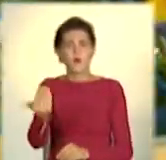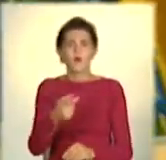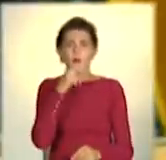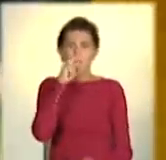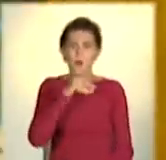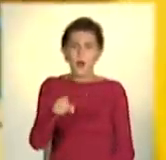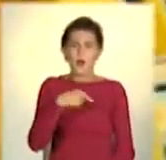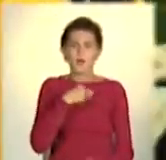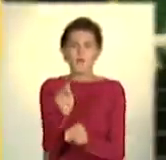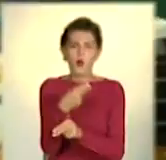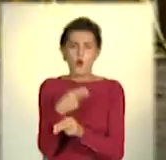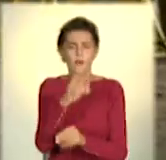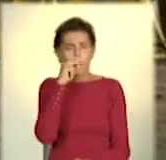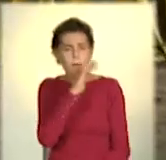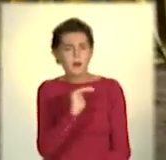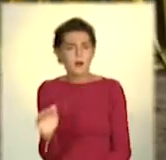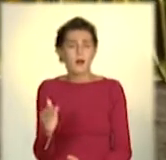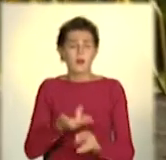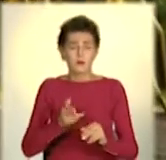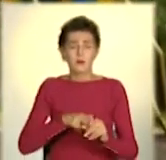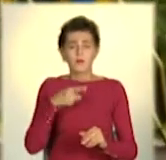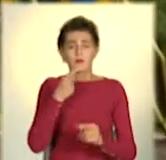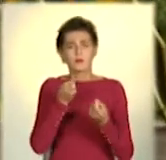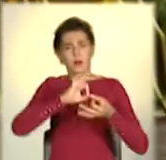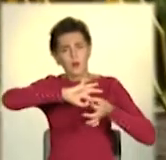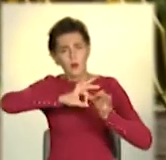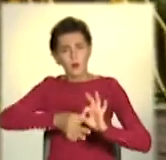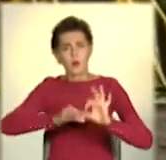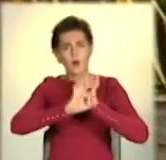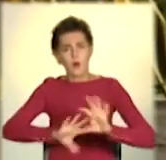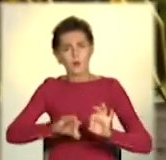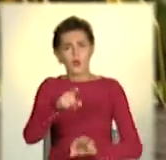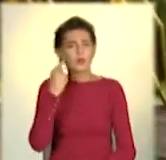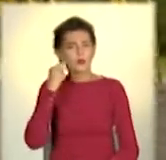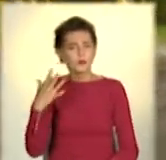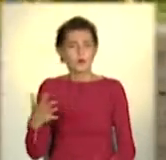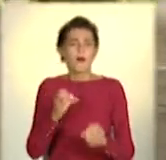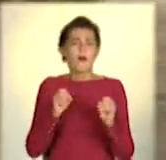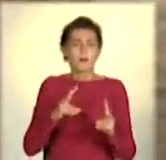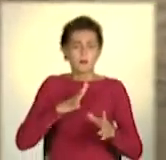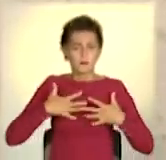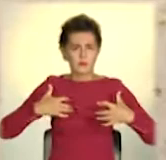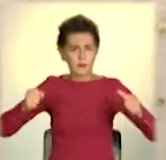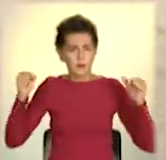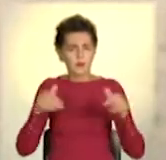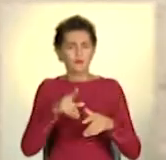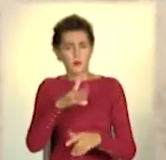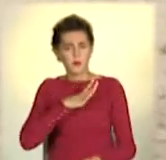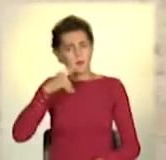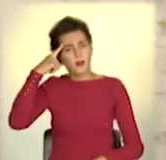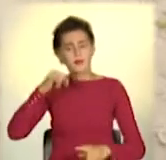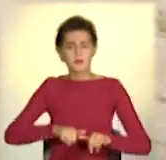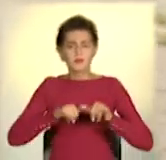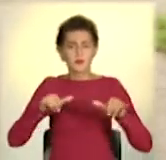мов, погано виховуєте дитину. Пояснювати, що син не чує, а вона всі сили віддає, аби він